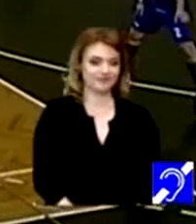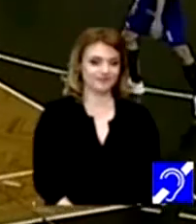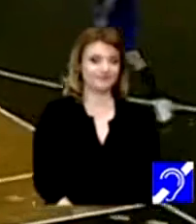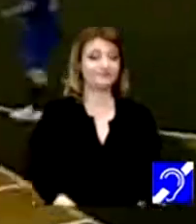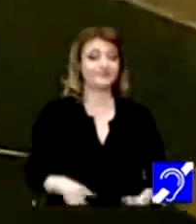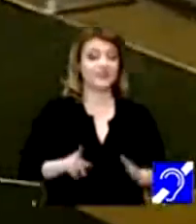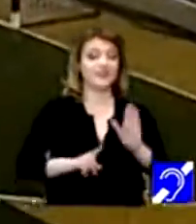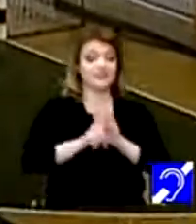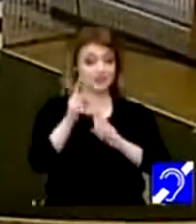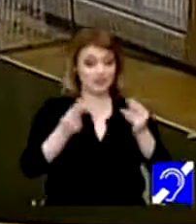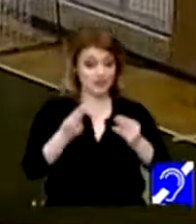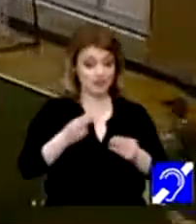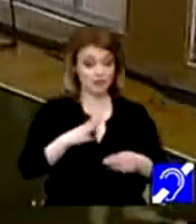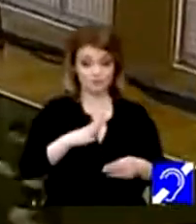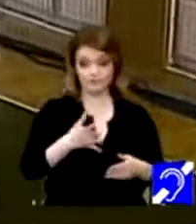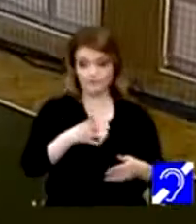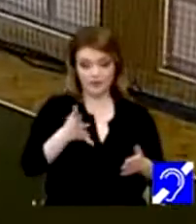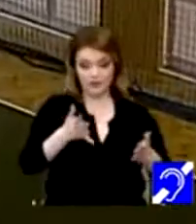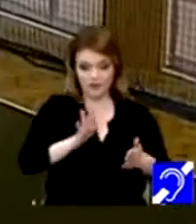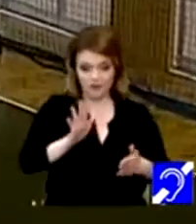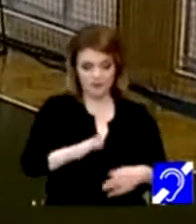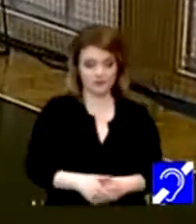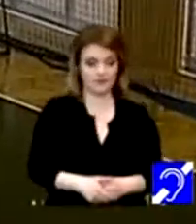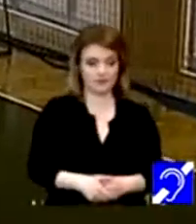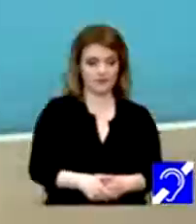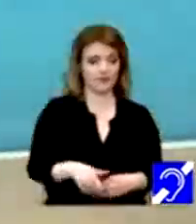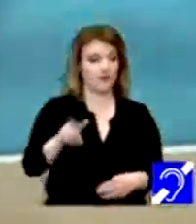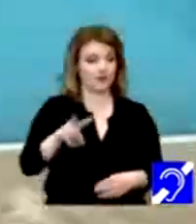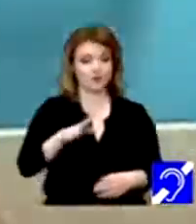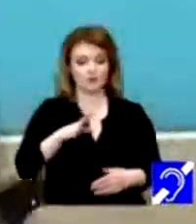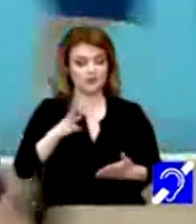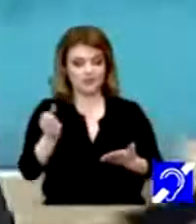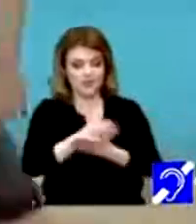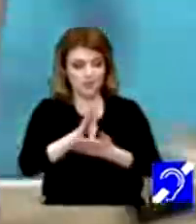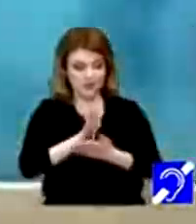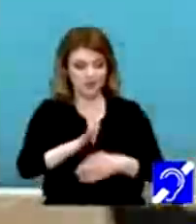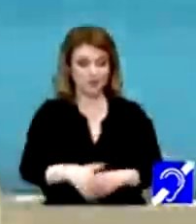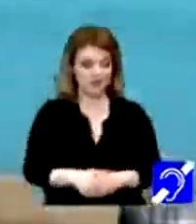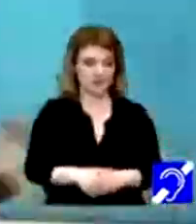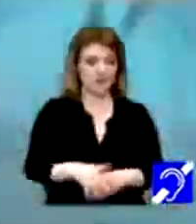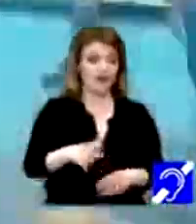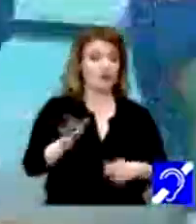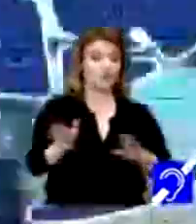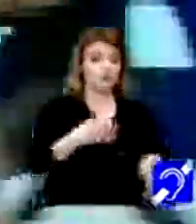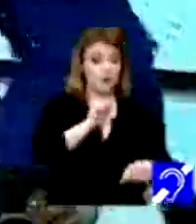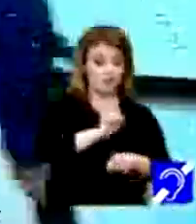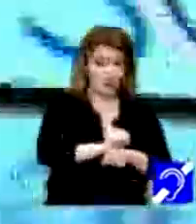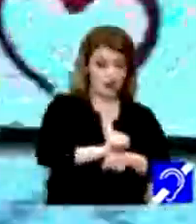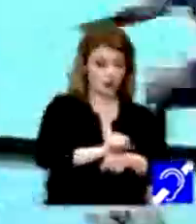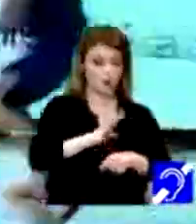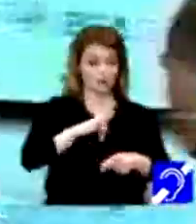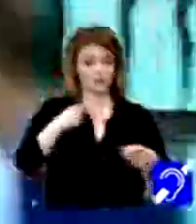Deși startul meciului a fost unul echilibrat, CSM a condus aproape în permanență, dar nu a reușit să se distanțeze decisiv, conducând la pauză la o diferență de